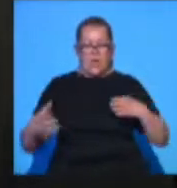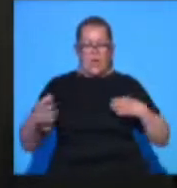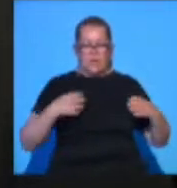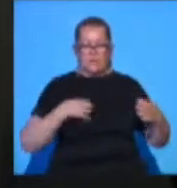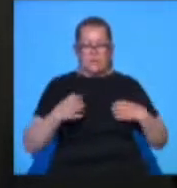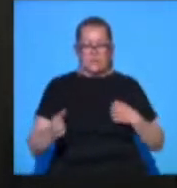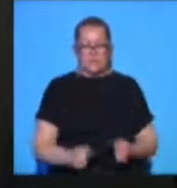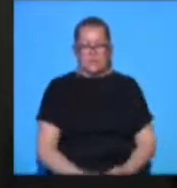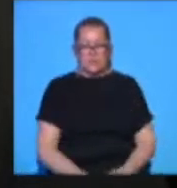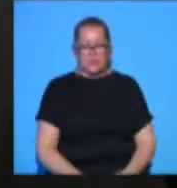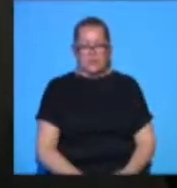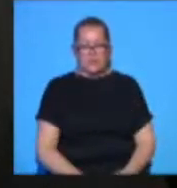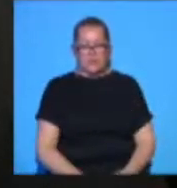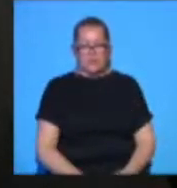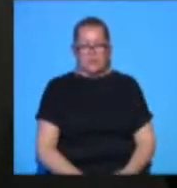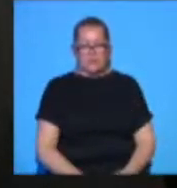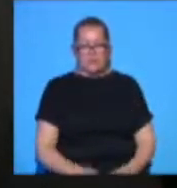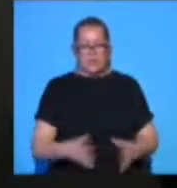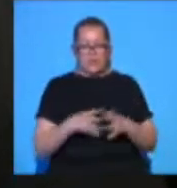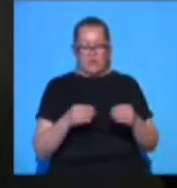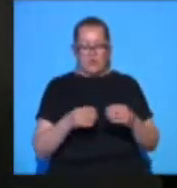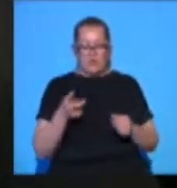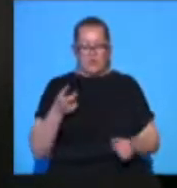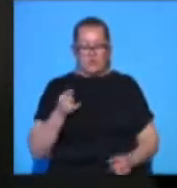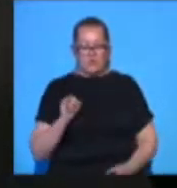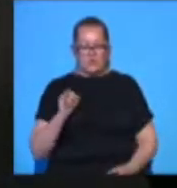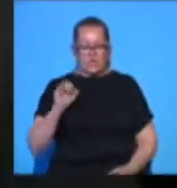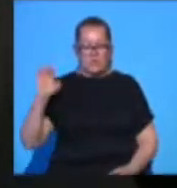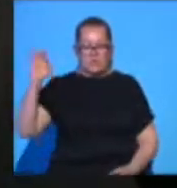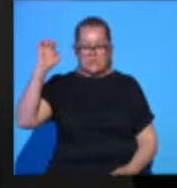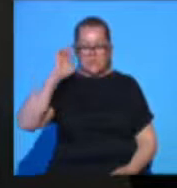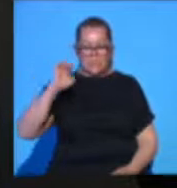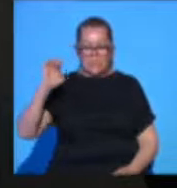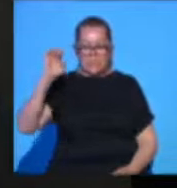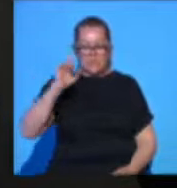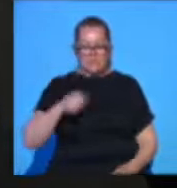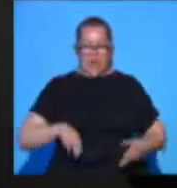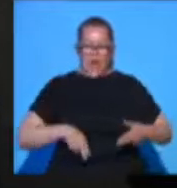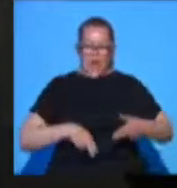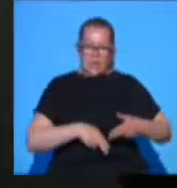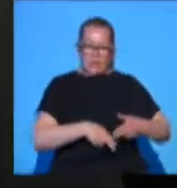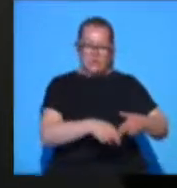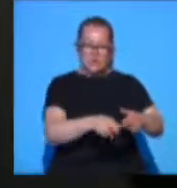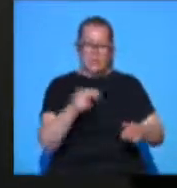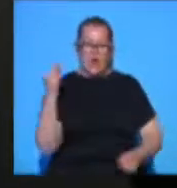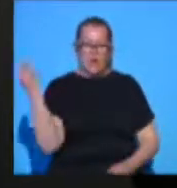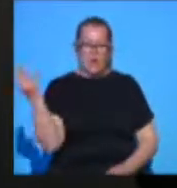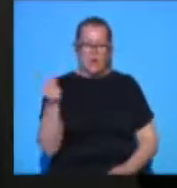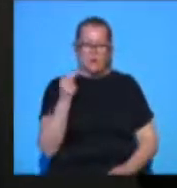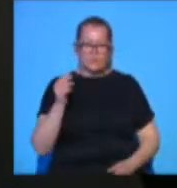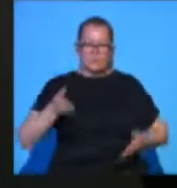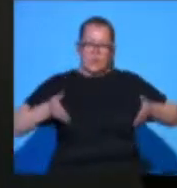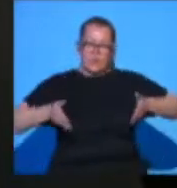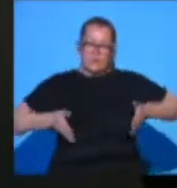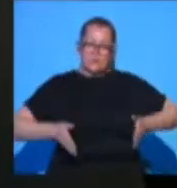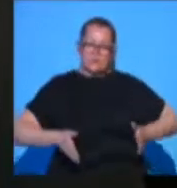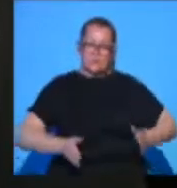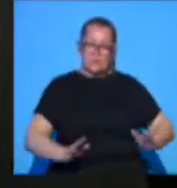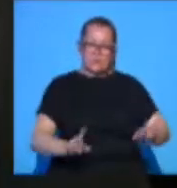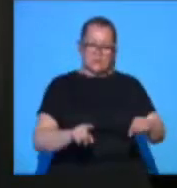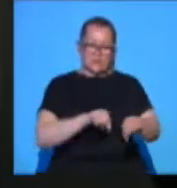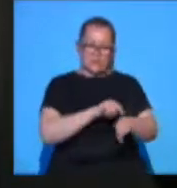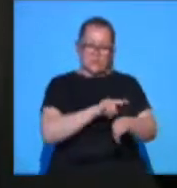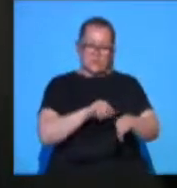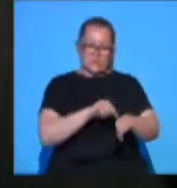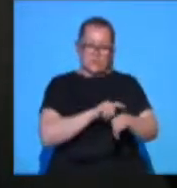artiști din țară și din străinătate care vor ajuta orașul nostru să nască o atmosferă